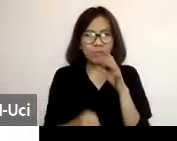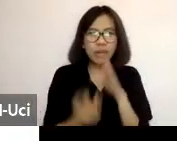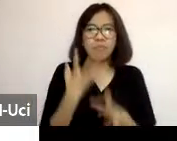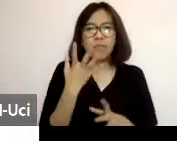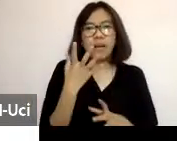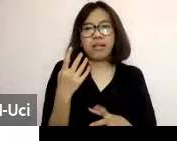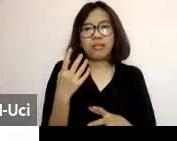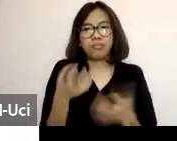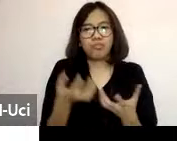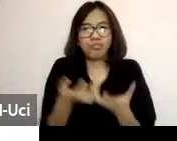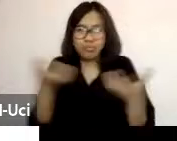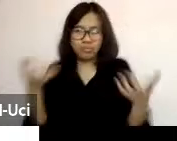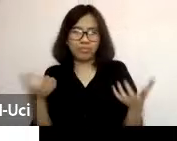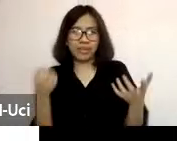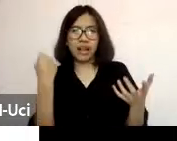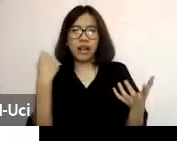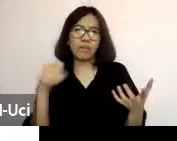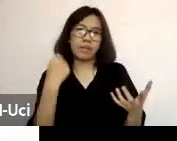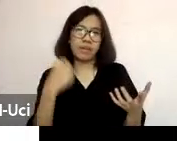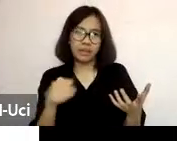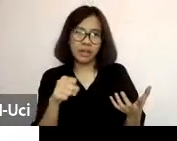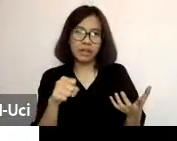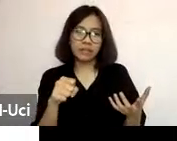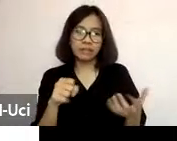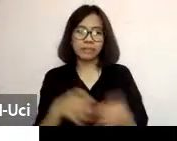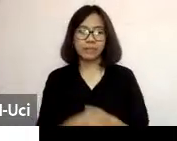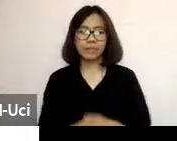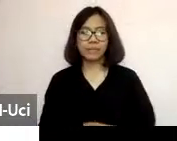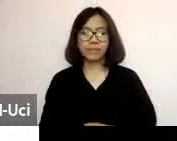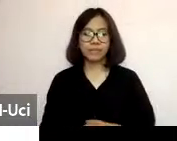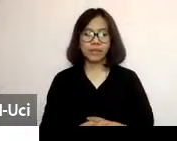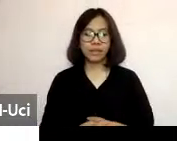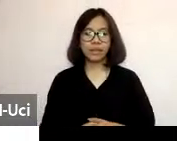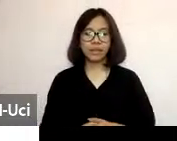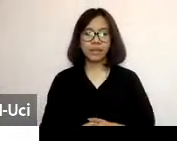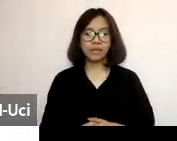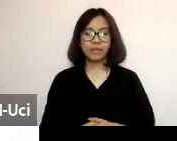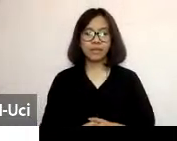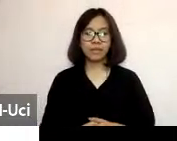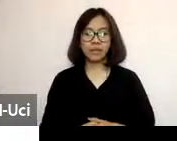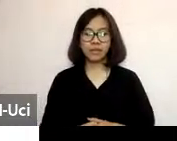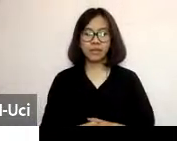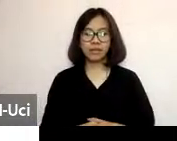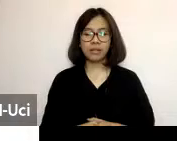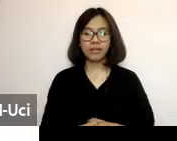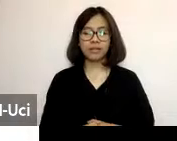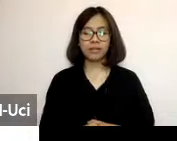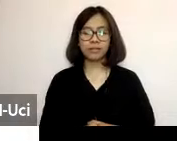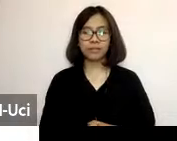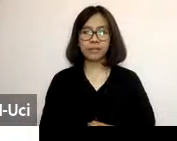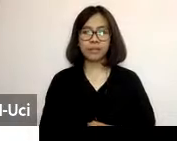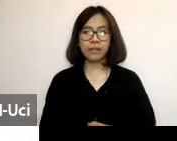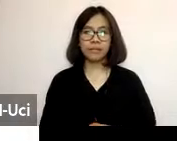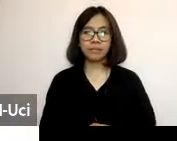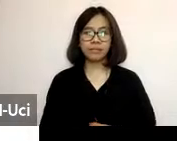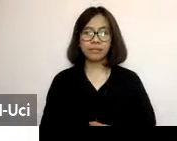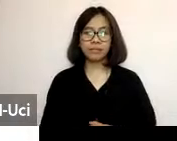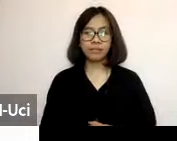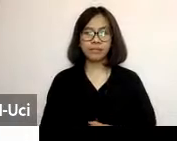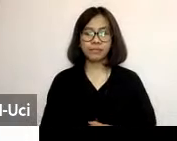keniscayaan antara fenomena ekonomi digital dan juga penting disebut dgn lanjut